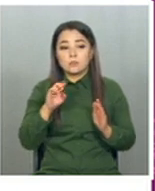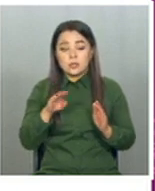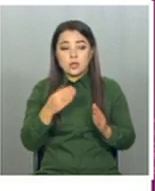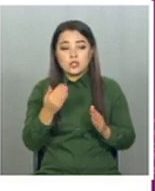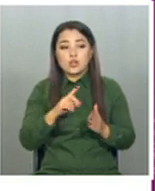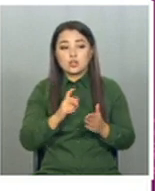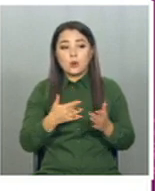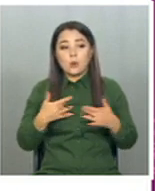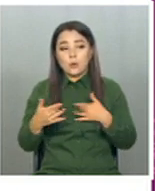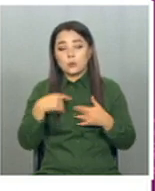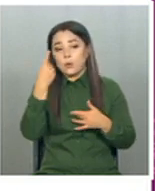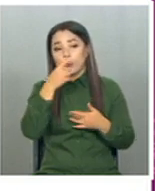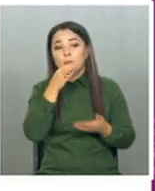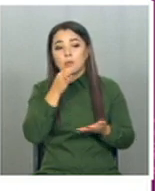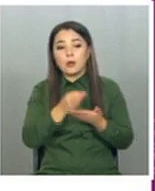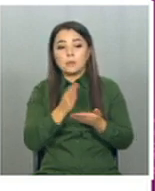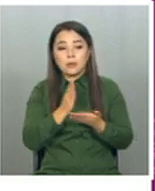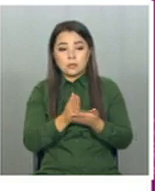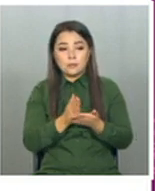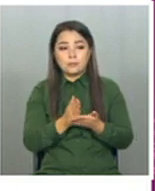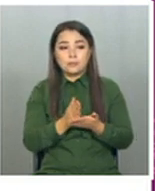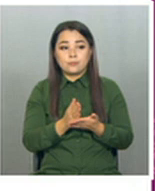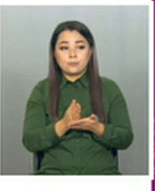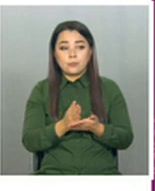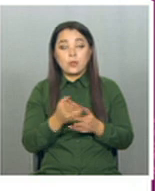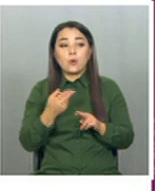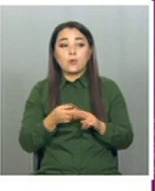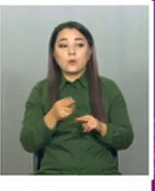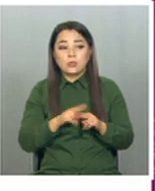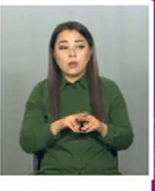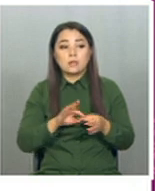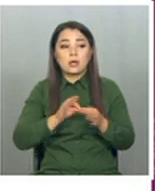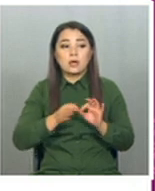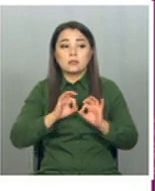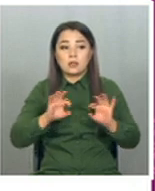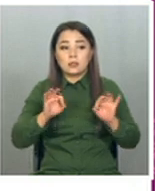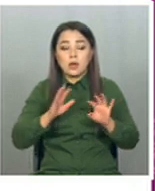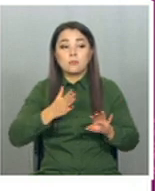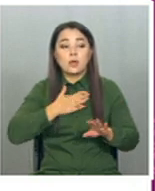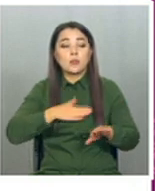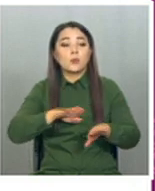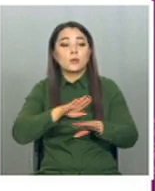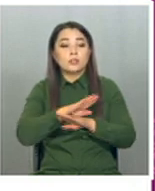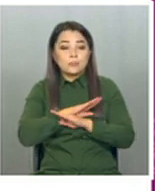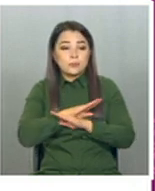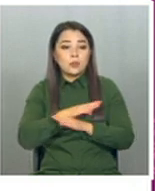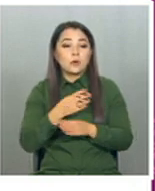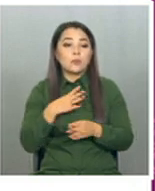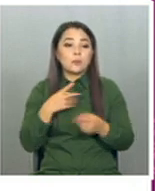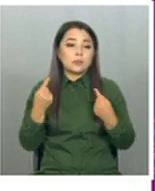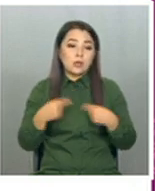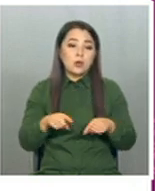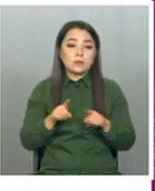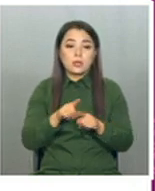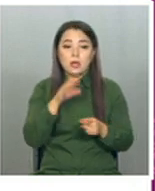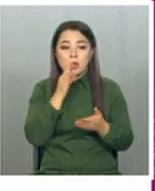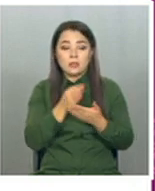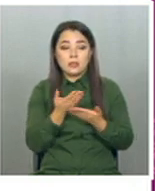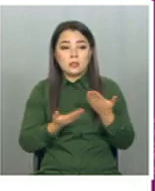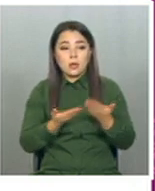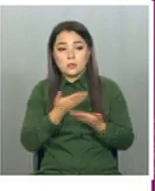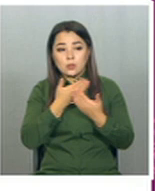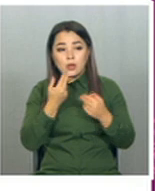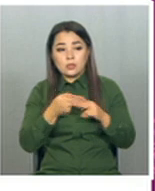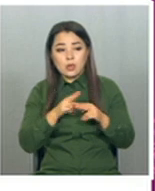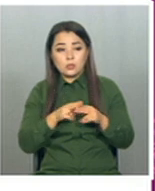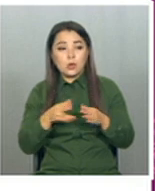жыраудың геройлық образын көруге болады. Өйткені толғауда «Мен өлсем, құнсыз кетер демесен» деген жол